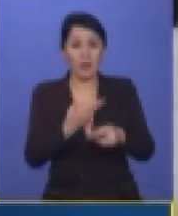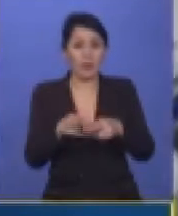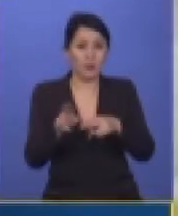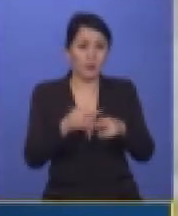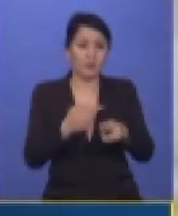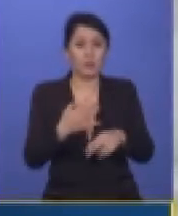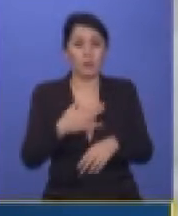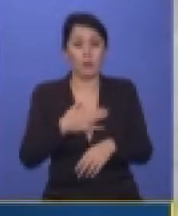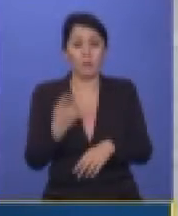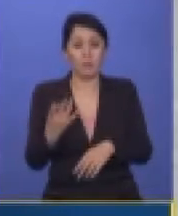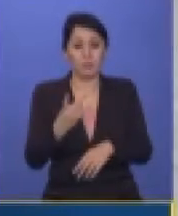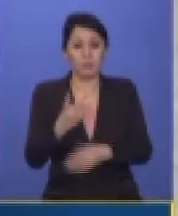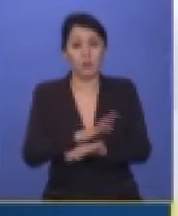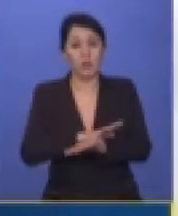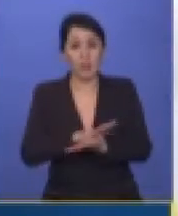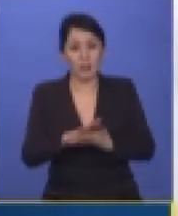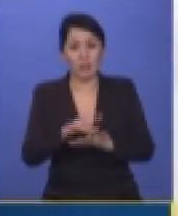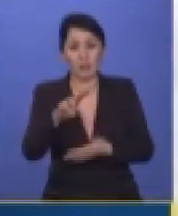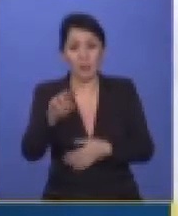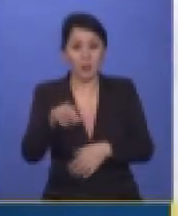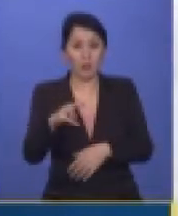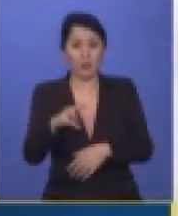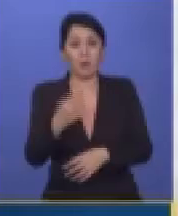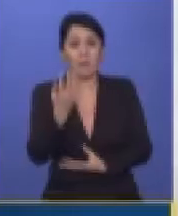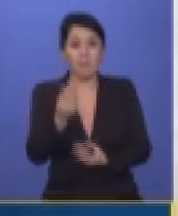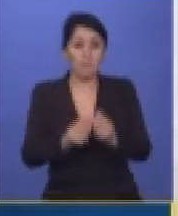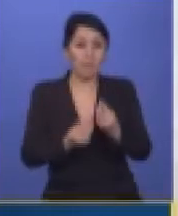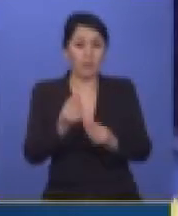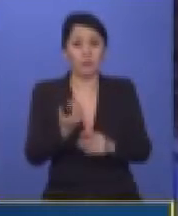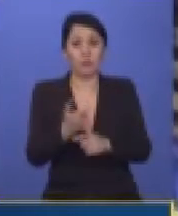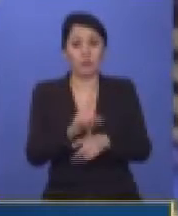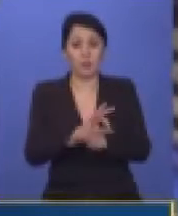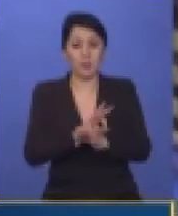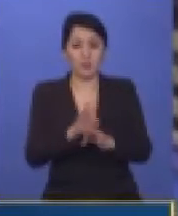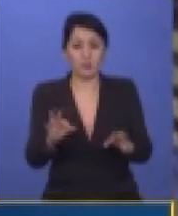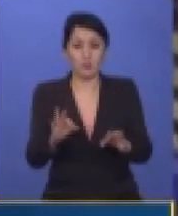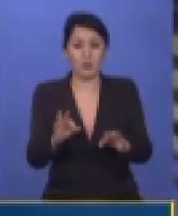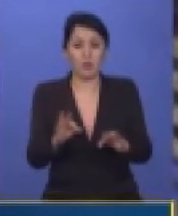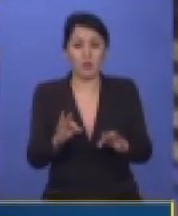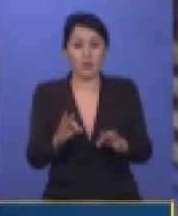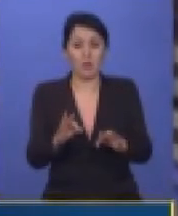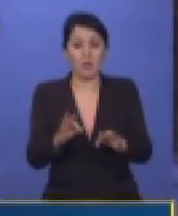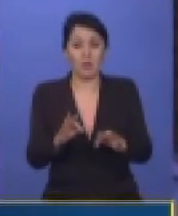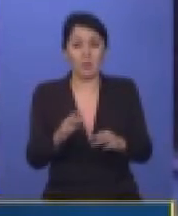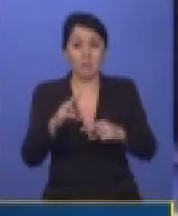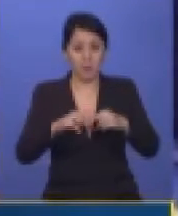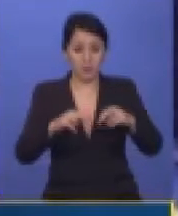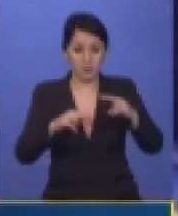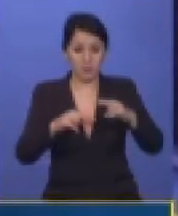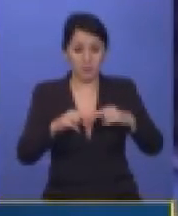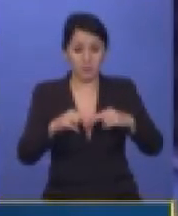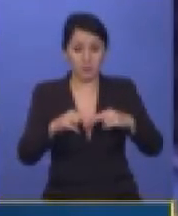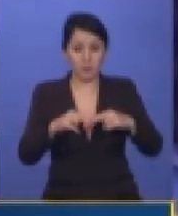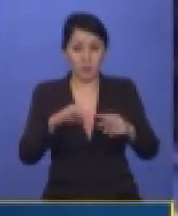чтобы корт был гладкий. Я уже покаталась, а он очень классный. Раздевалка у нас была, вот это, ее построили, у нас просто